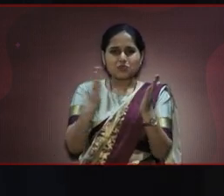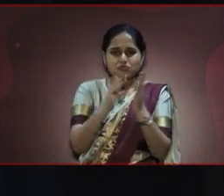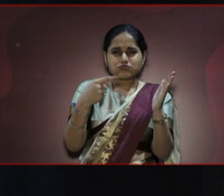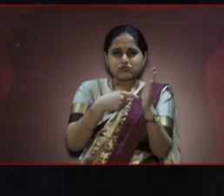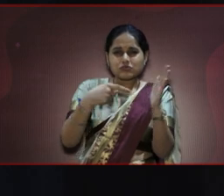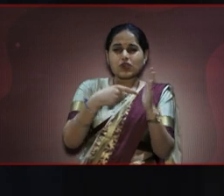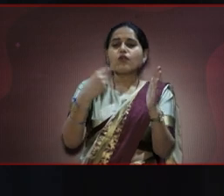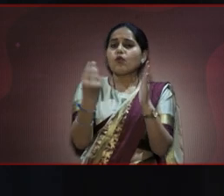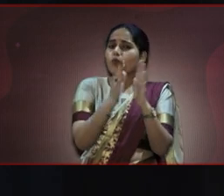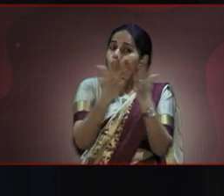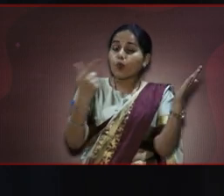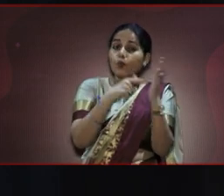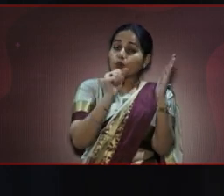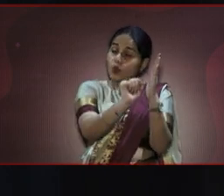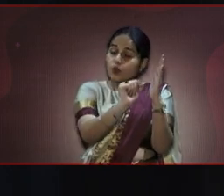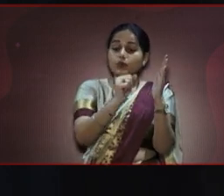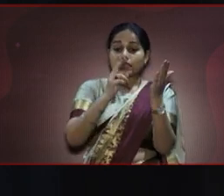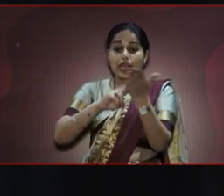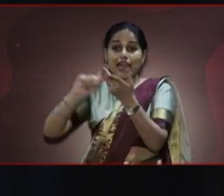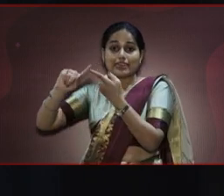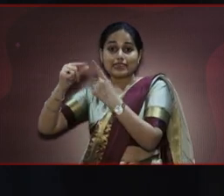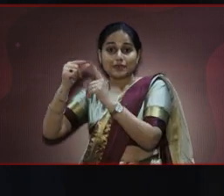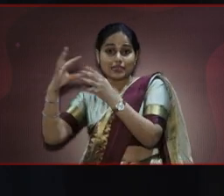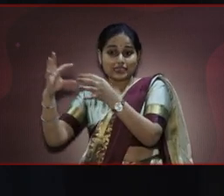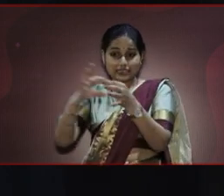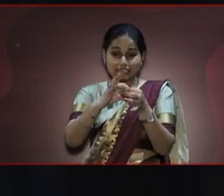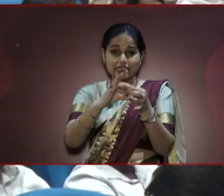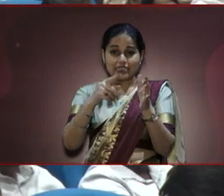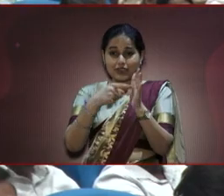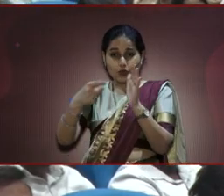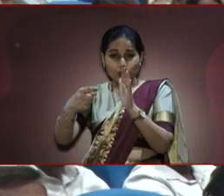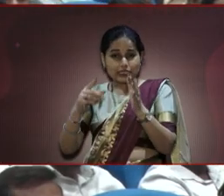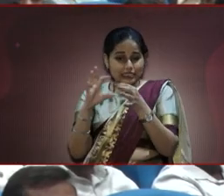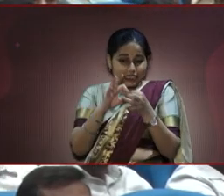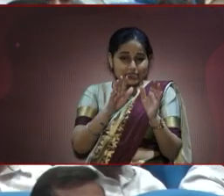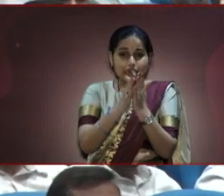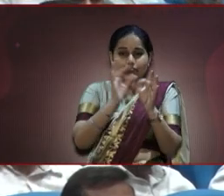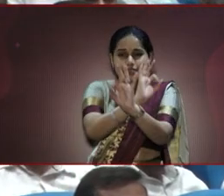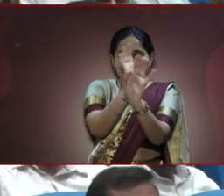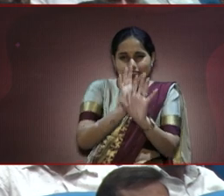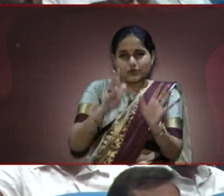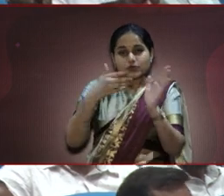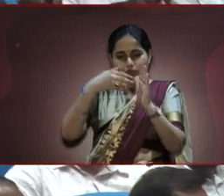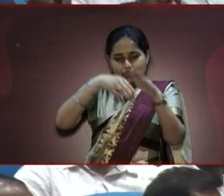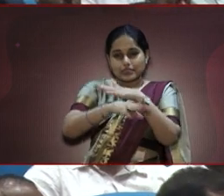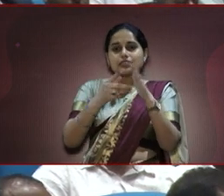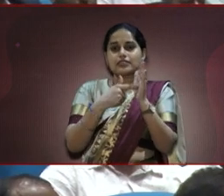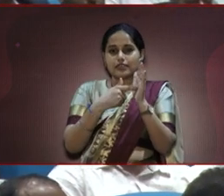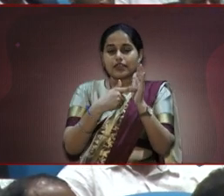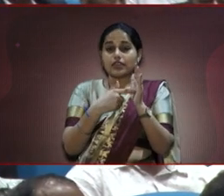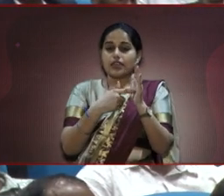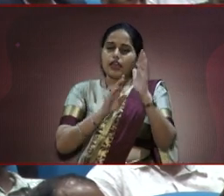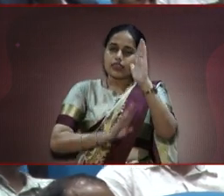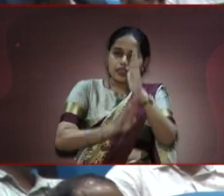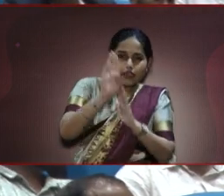वो पुस्तकें अपने आप में NEP की स्पष्ट छवि को परिलक्षित करती हैं, जिसमें कि एक होलिस्टिक